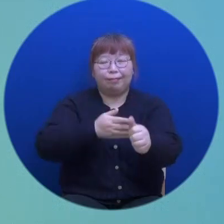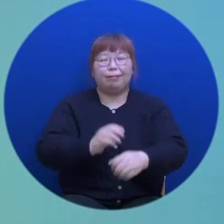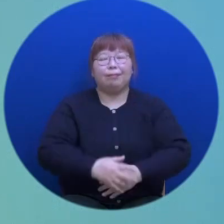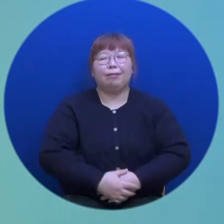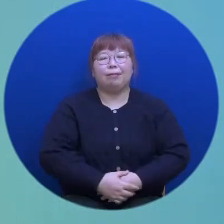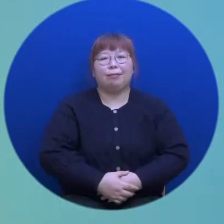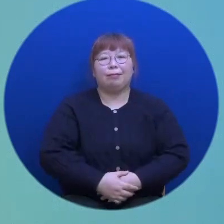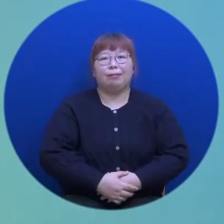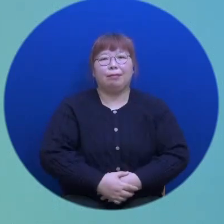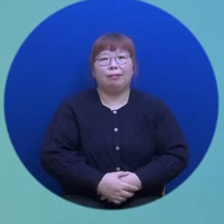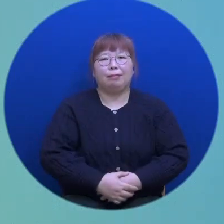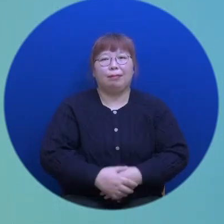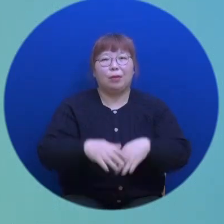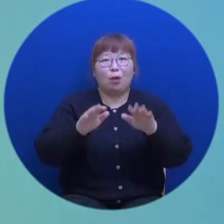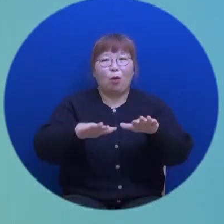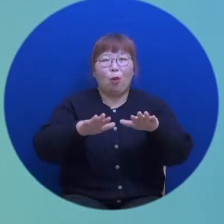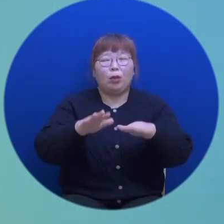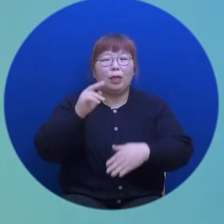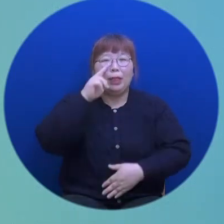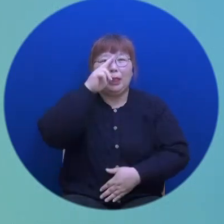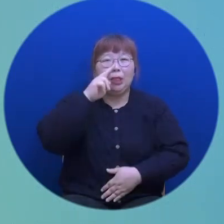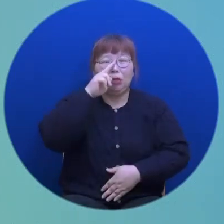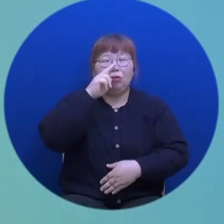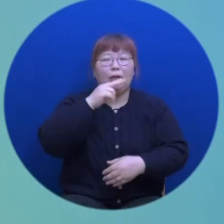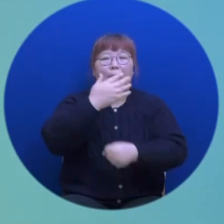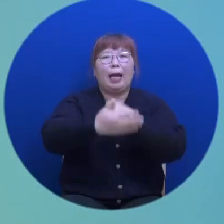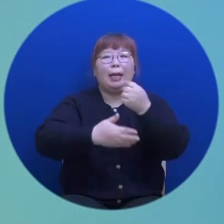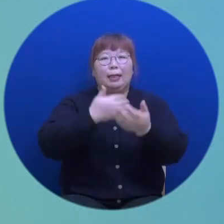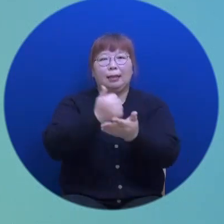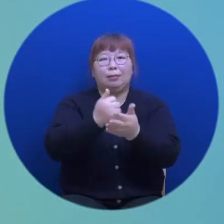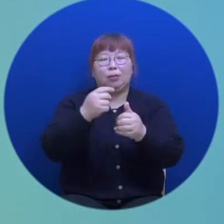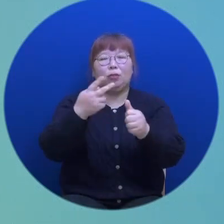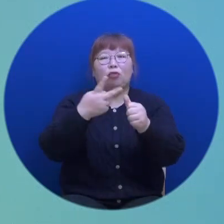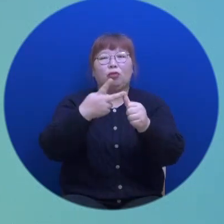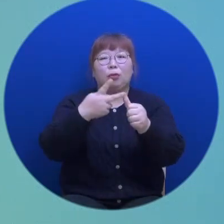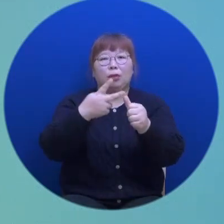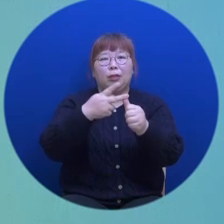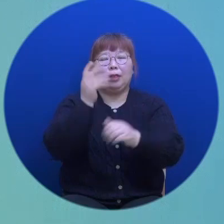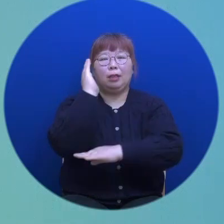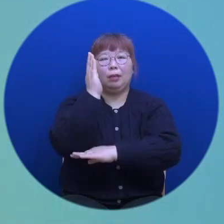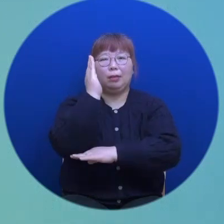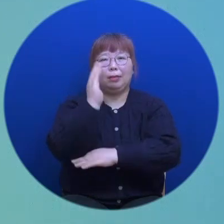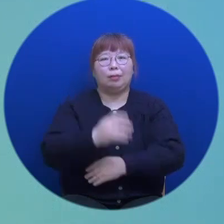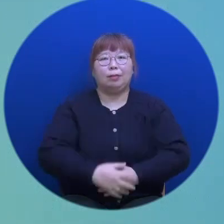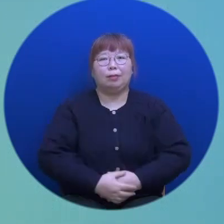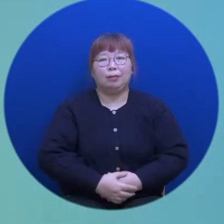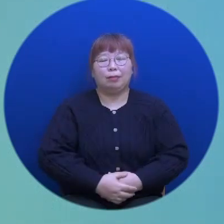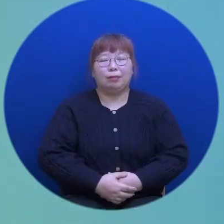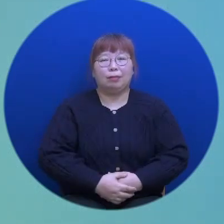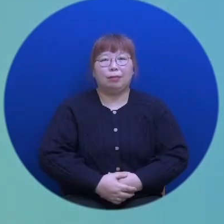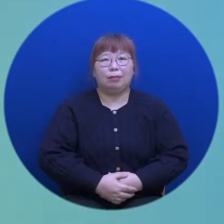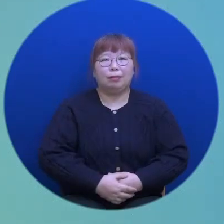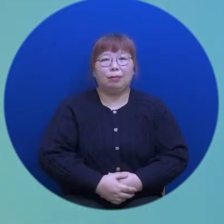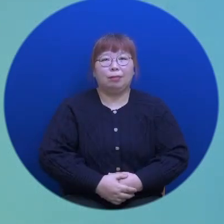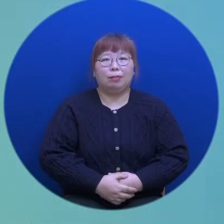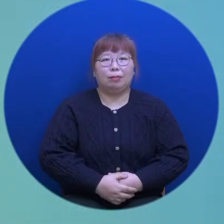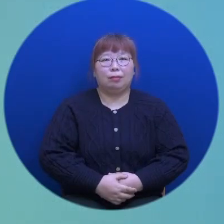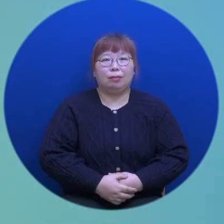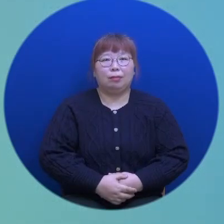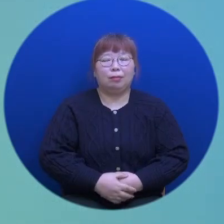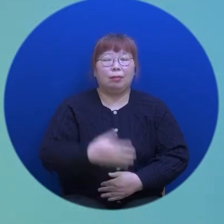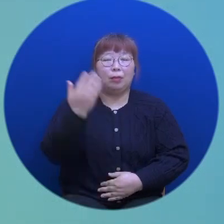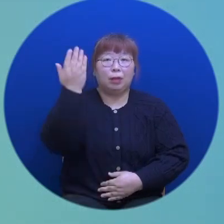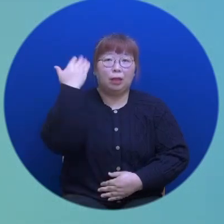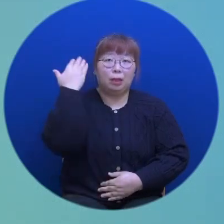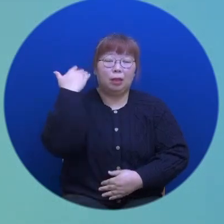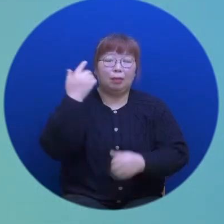오늘은 질투하시는 하나님 두 번째 설교입니다. 우리가 지난 설교에서 첫